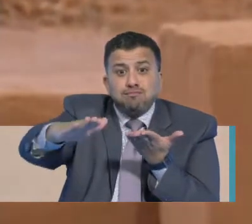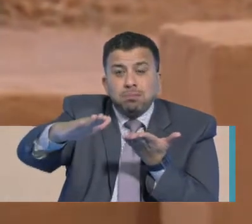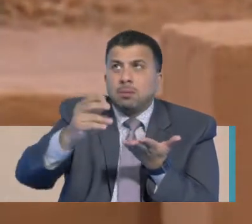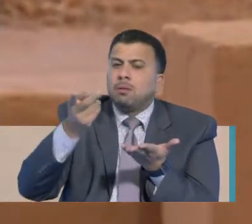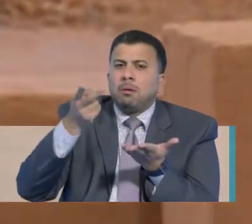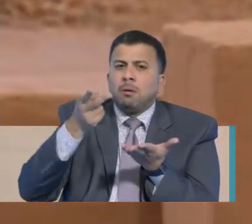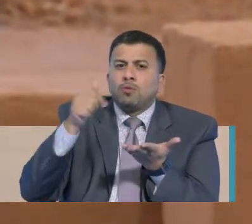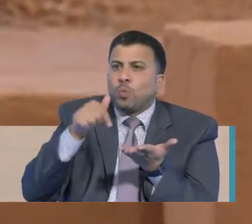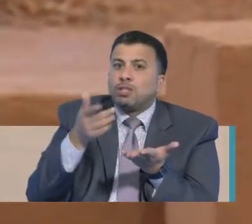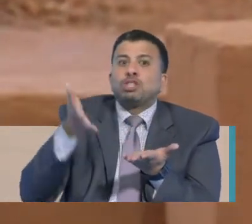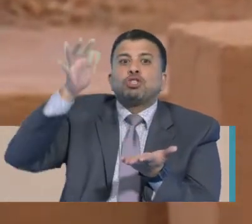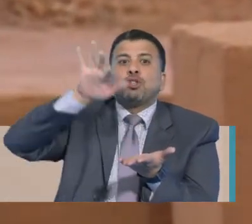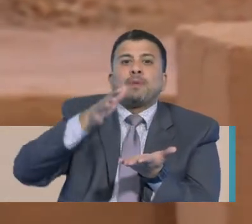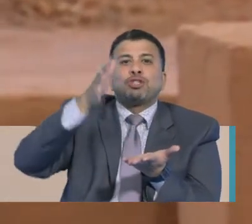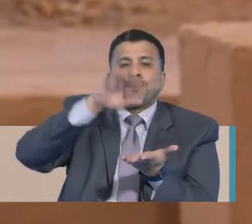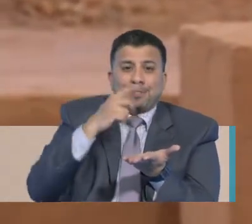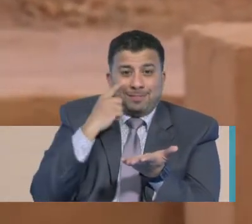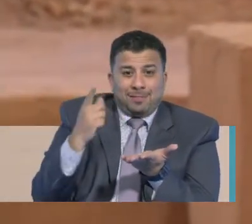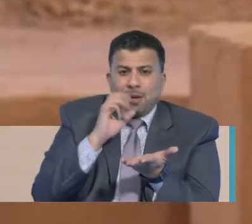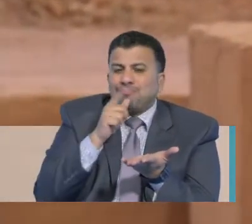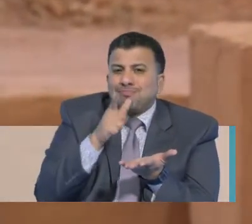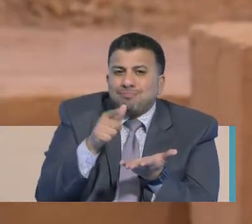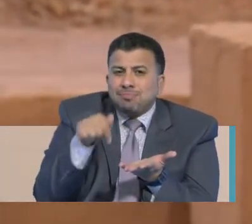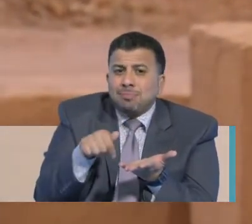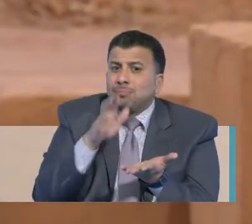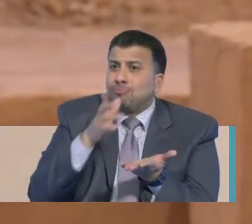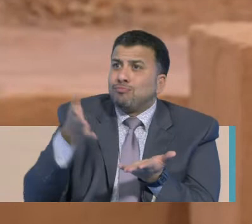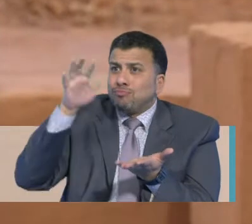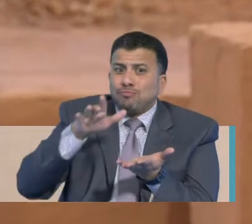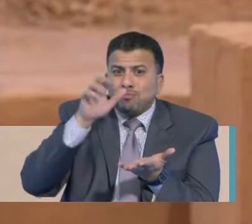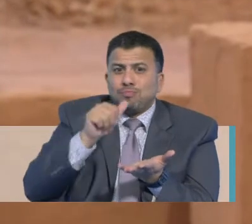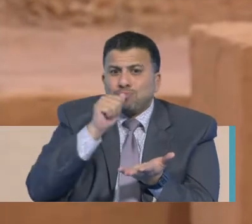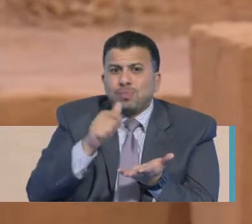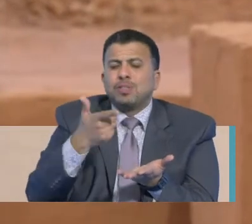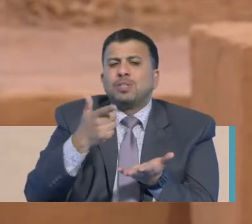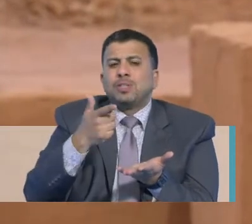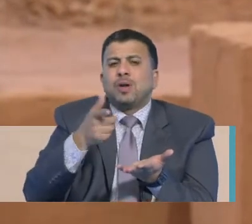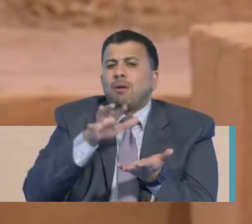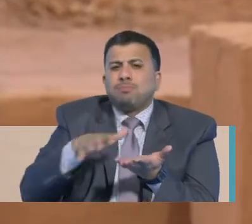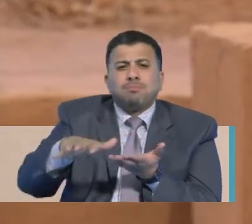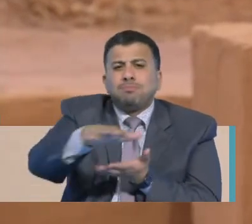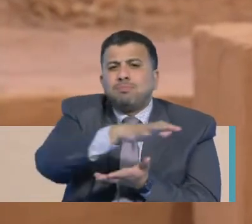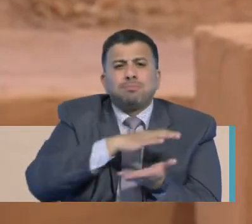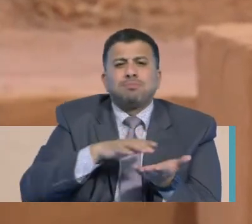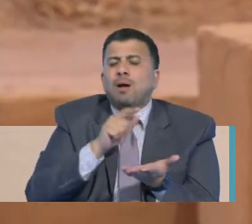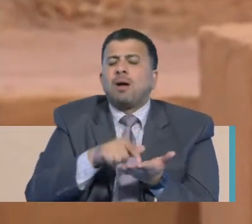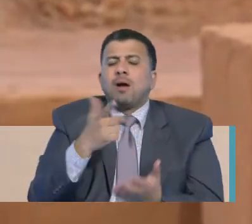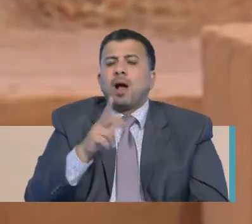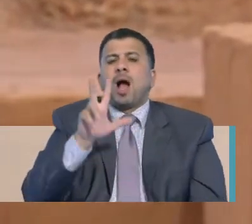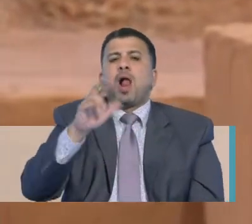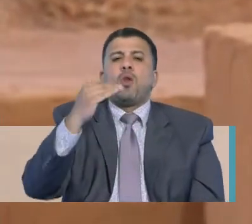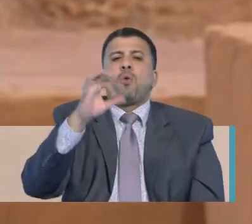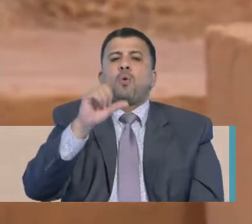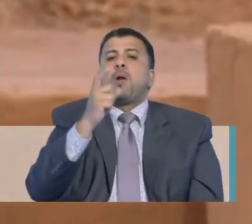وديان تصب، وكل الخيران الموجودة خوشارجي دبي مشار هذه كلها مصبات أنهر كان